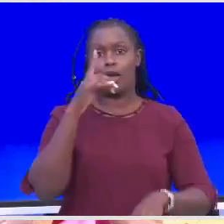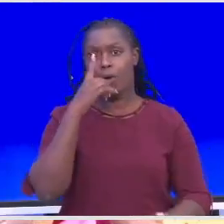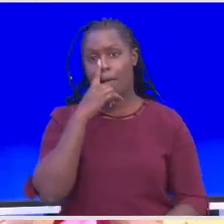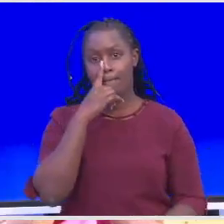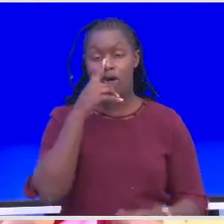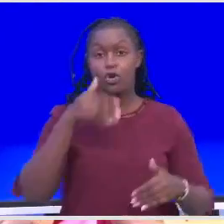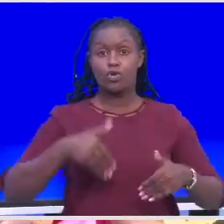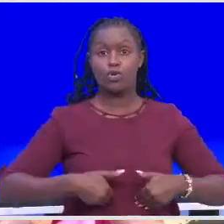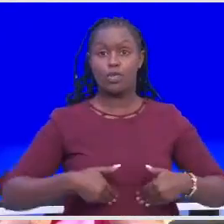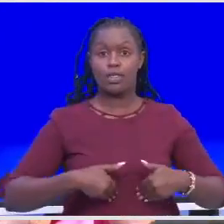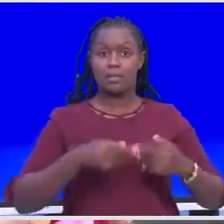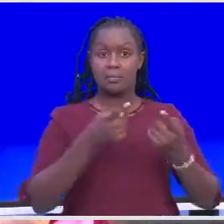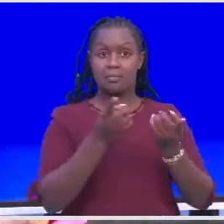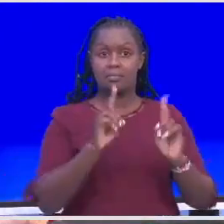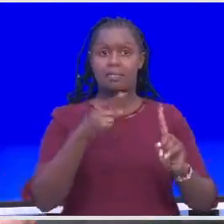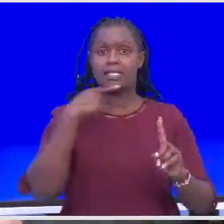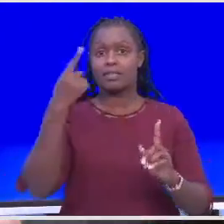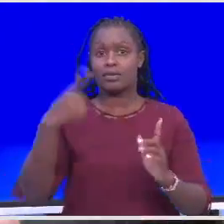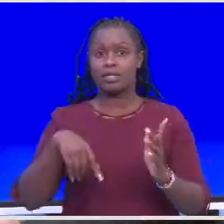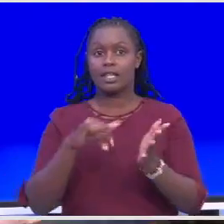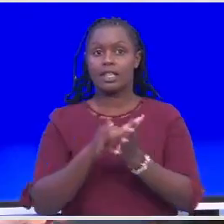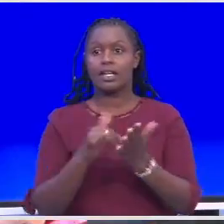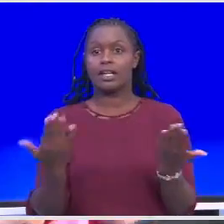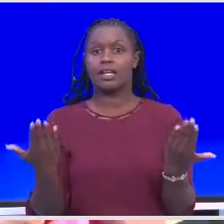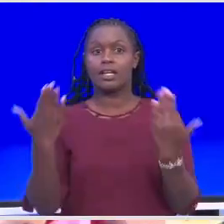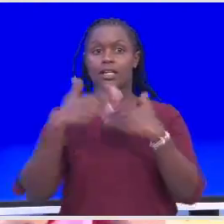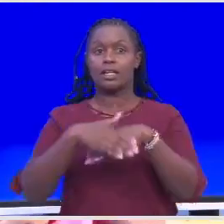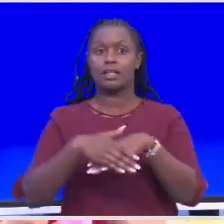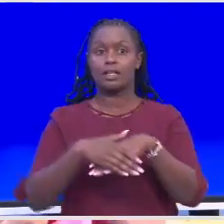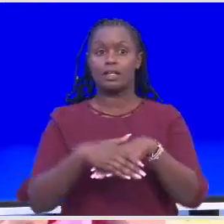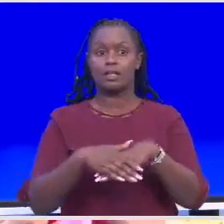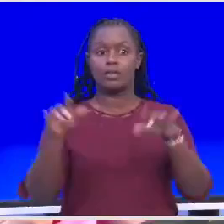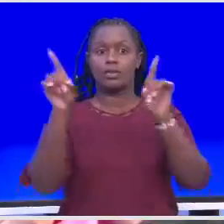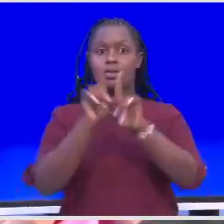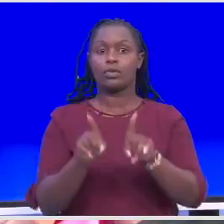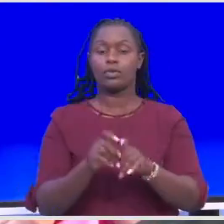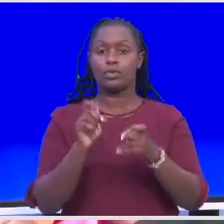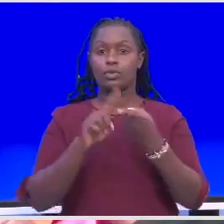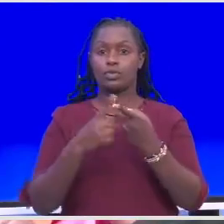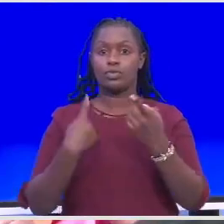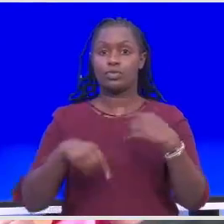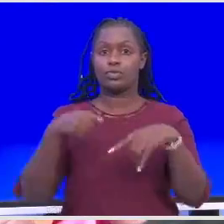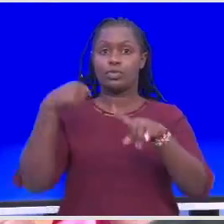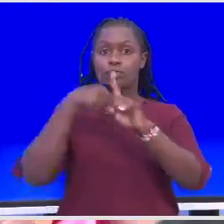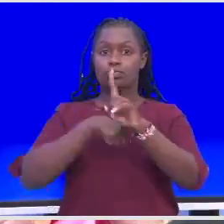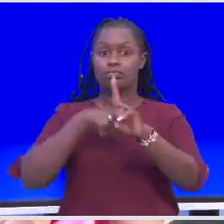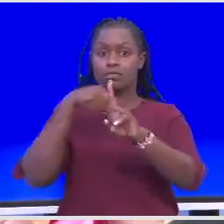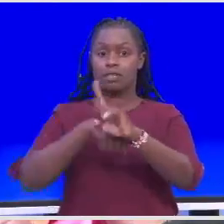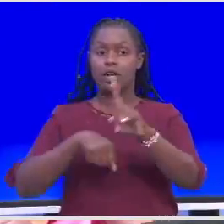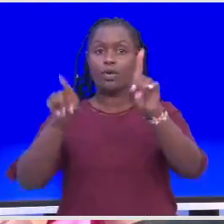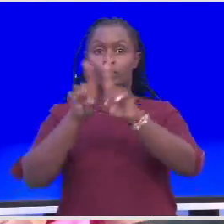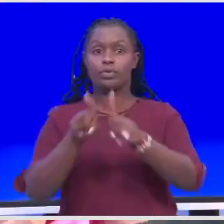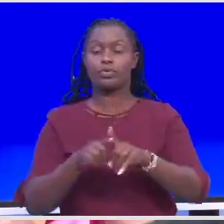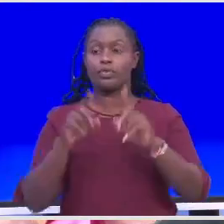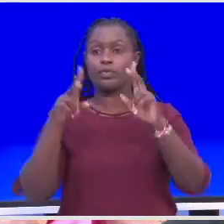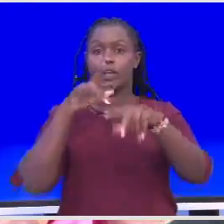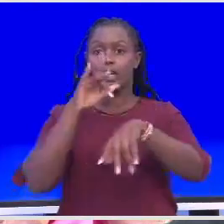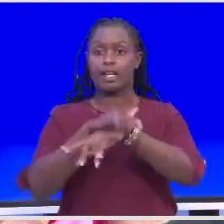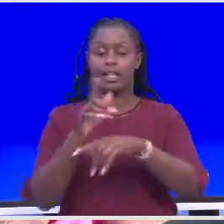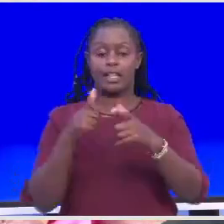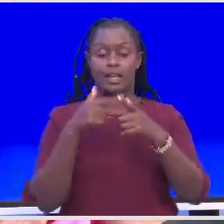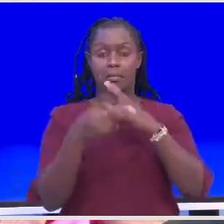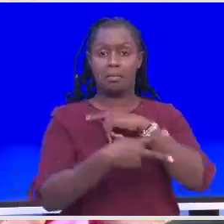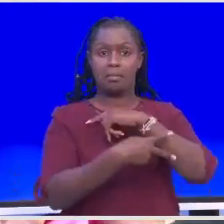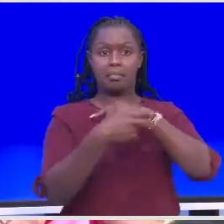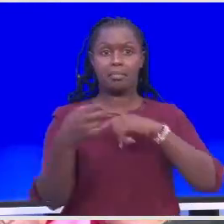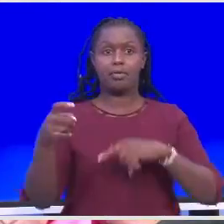kwamba usiku huo wangetaka kuona wanaume ambao walitembea boma hili. Sasa wananchi wakakerwa sana, ndio wakaiba kuku. Hizo